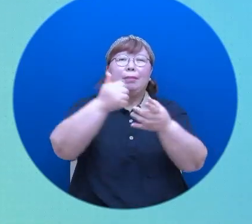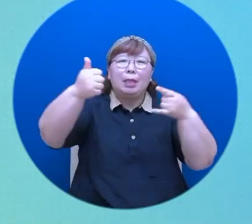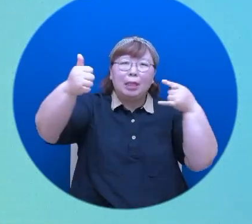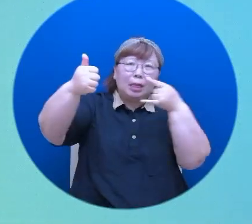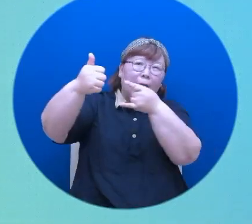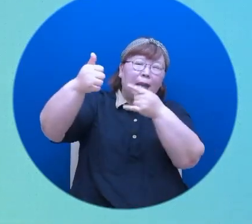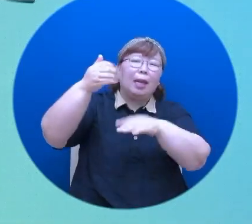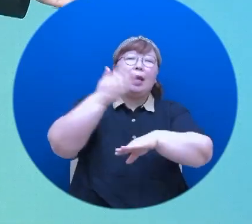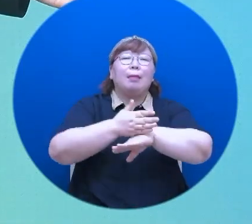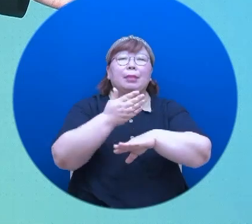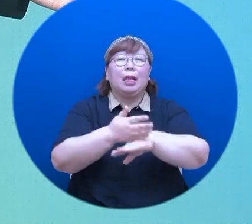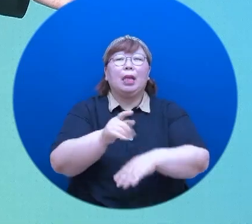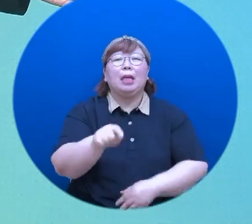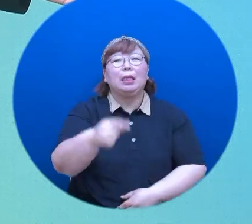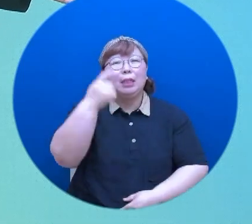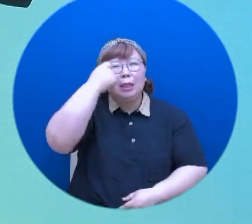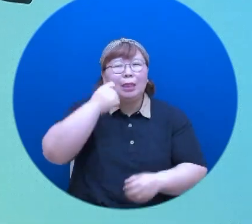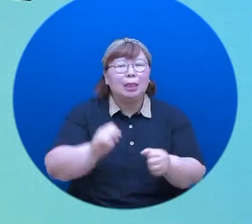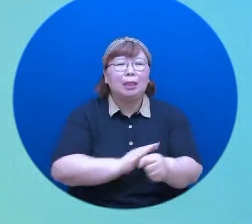그 인자하심이